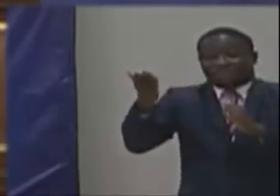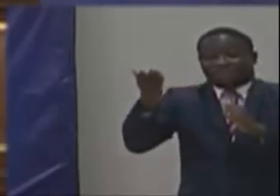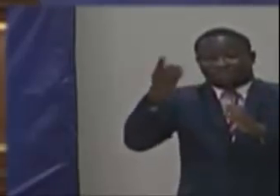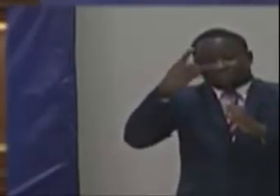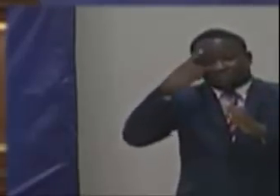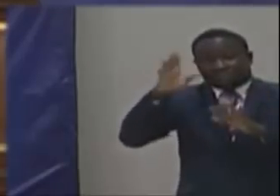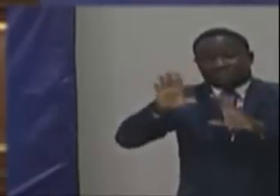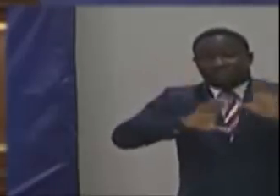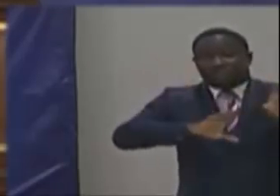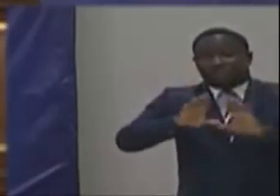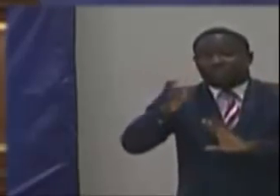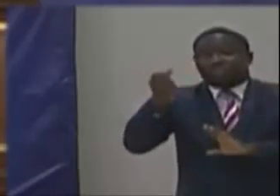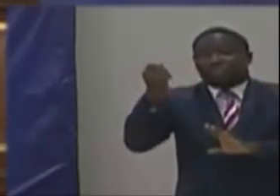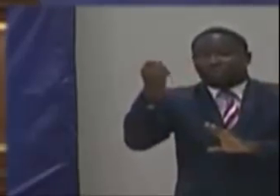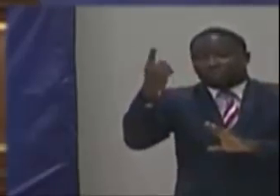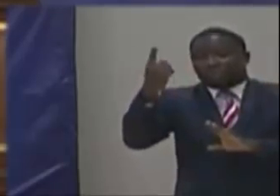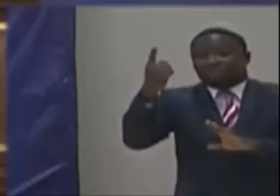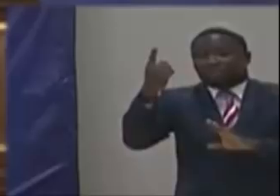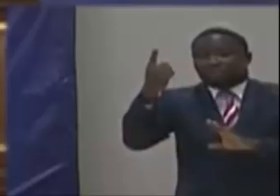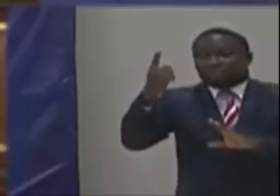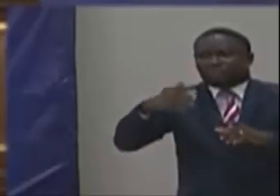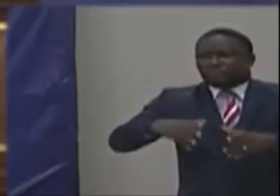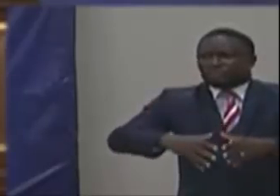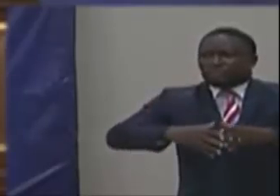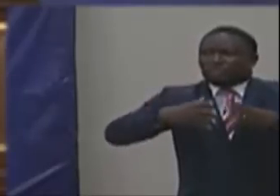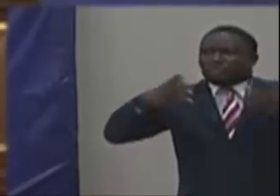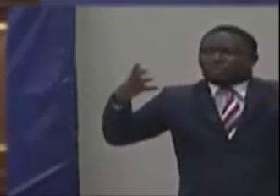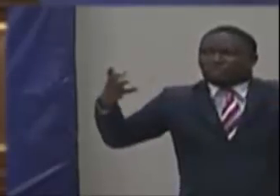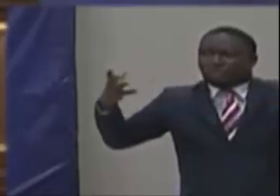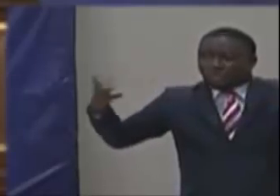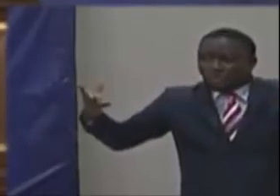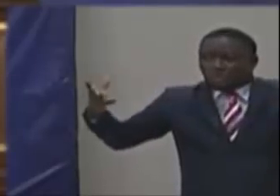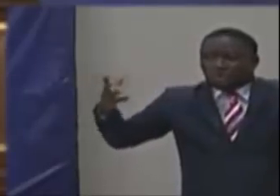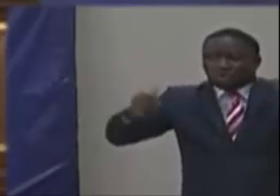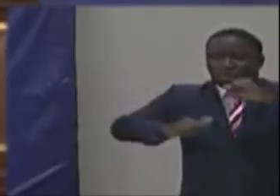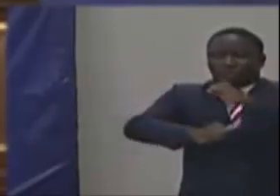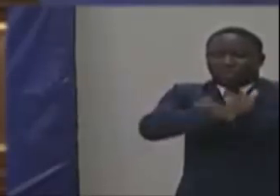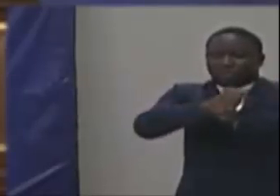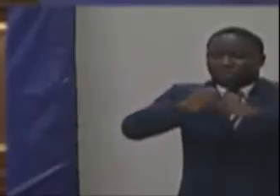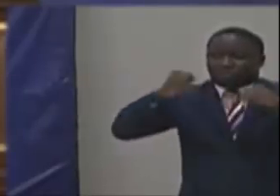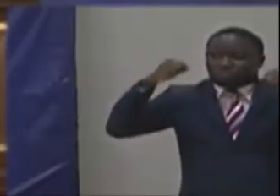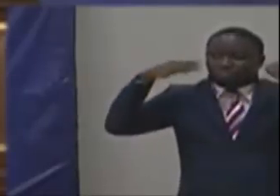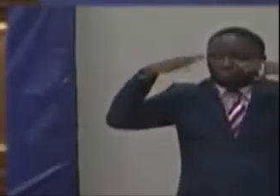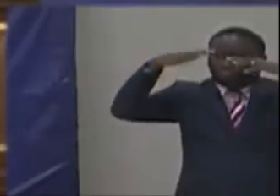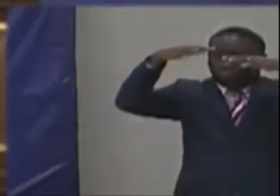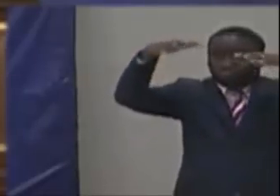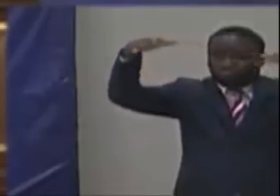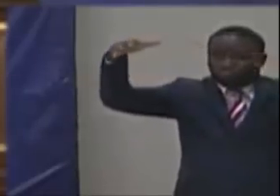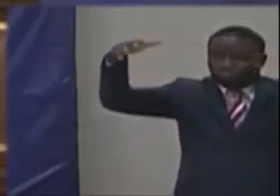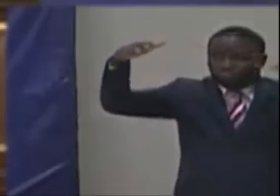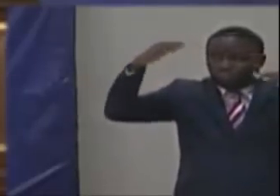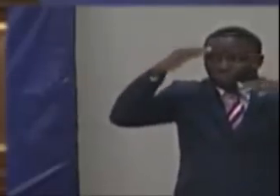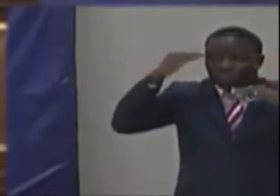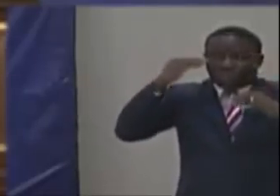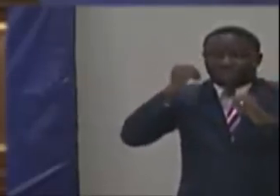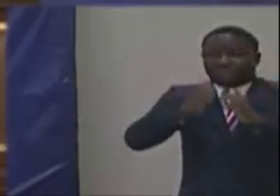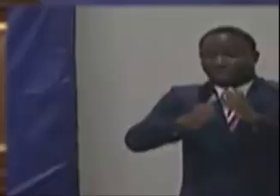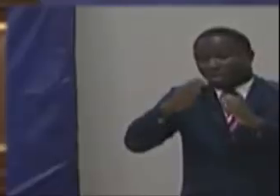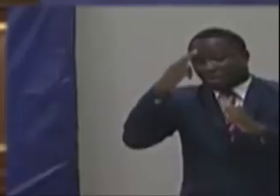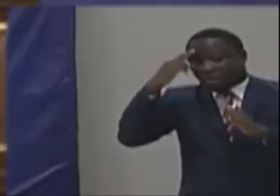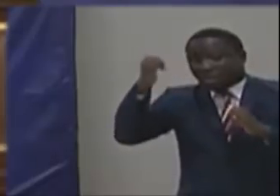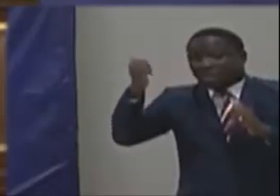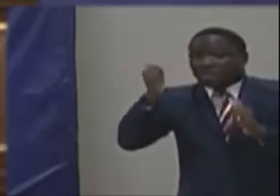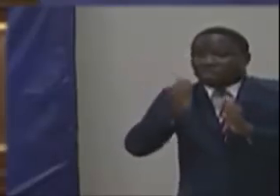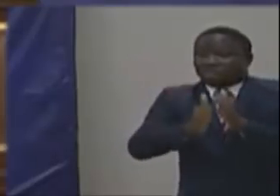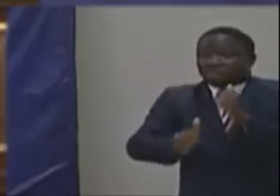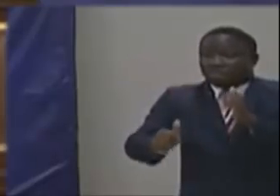pour nous faire nous comprendre gros malais pendier ça qui pend sous tête chaque grand haïtien